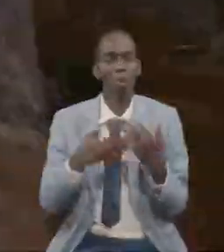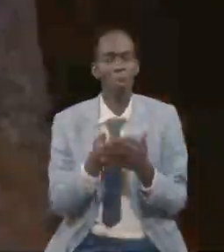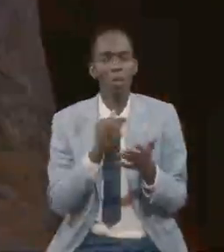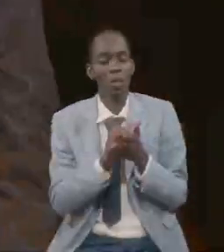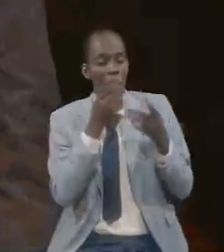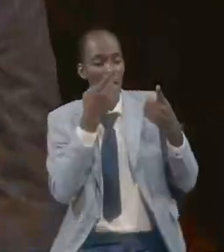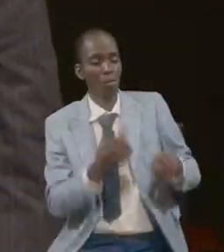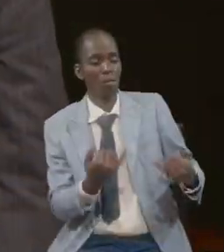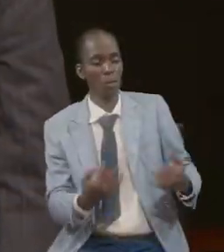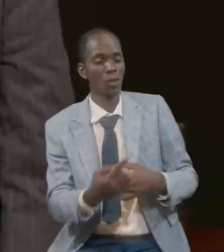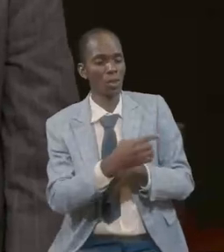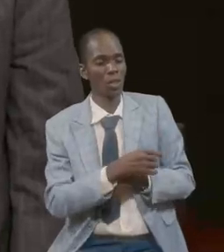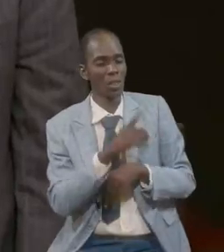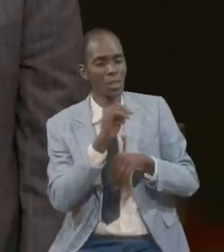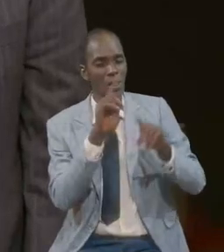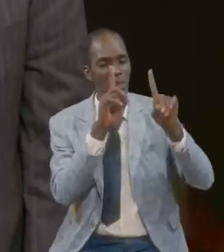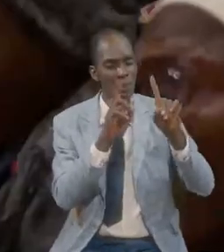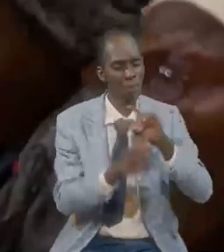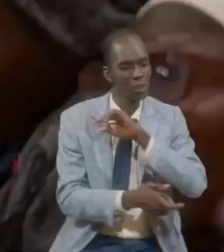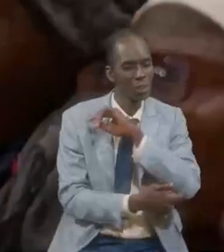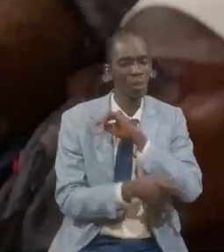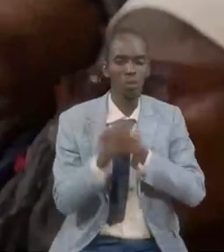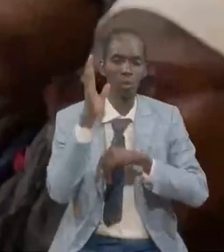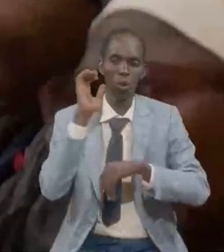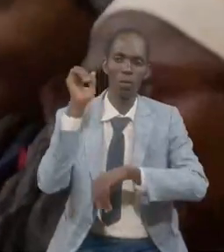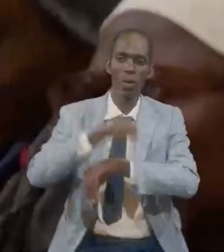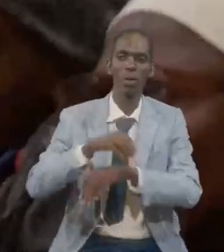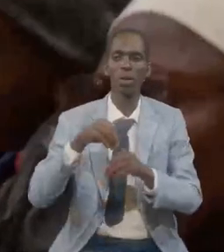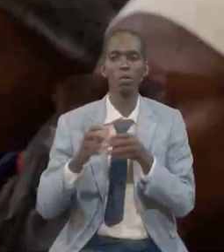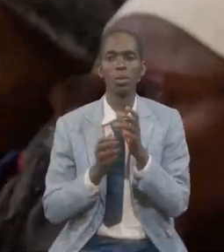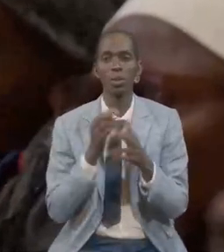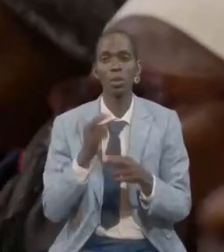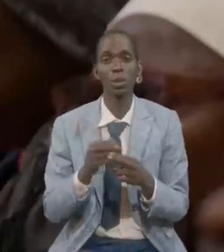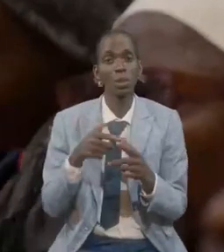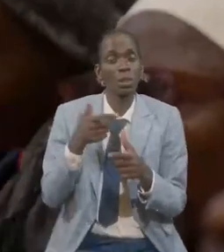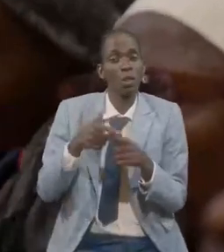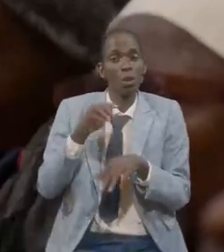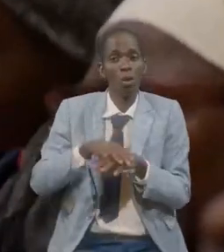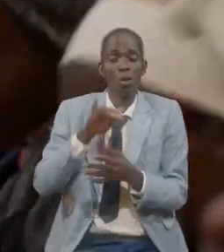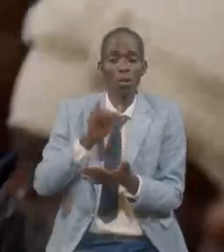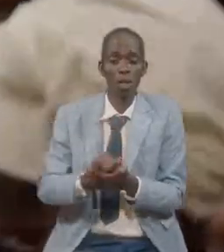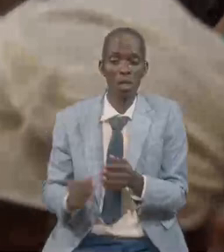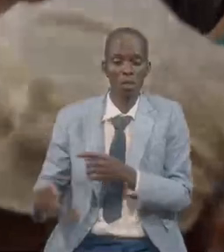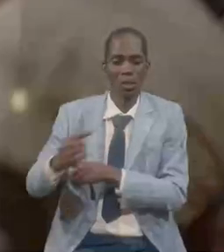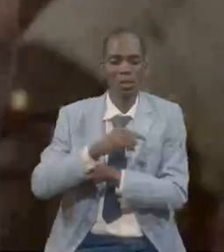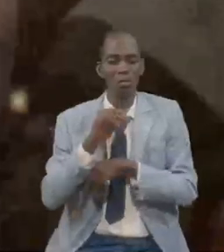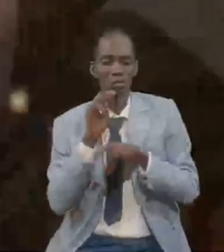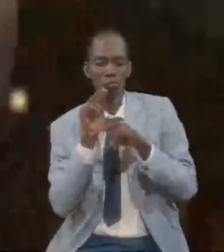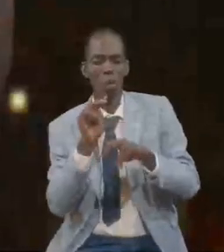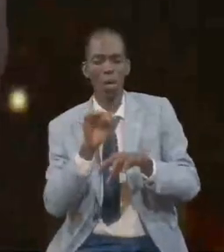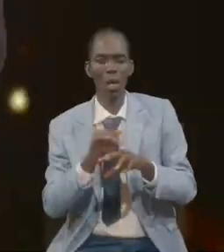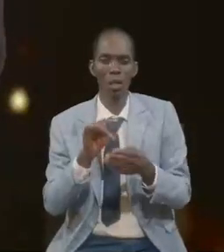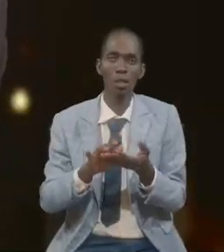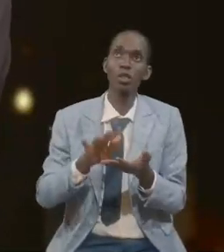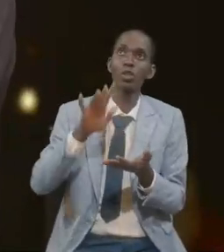aujourd'hui, les tentations, les épreuves, vous allez en triompher. Et en ce jour-là, voyons la gloire, voyons la